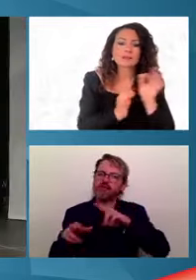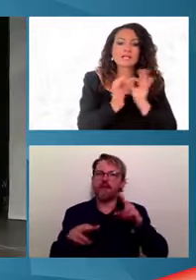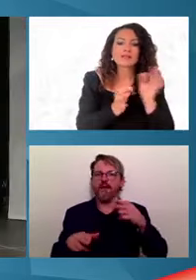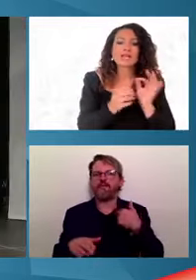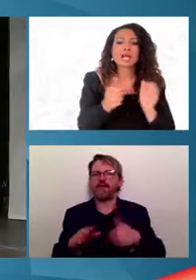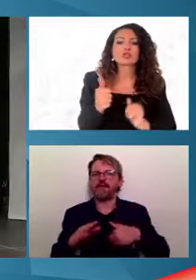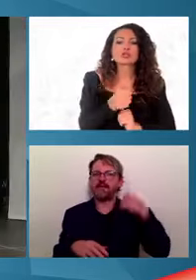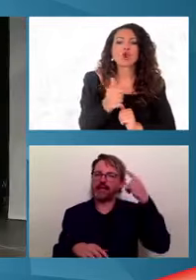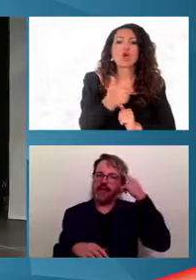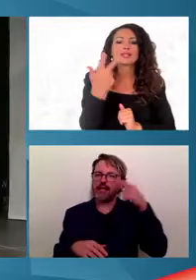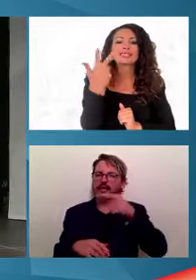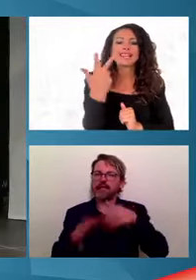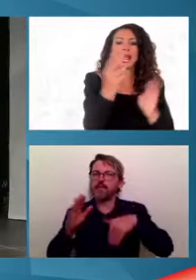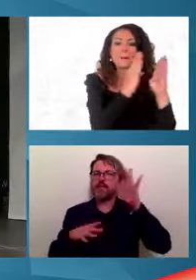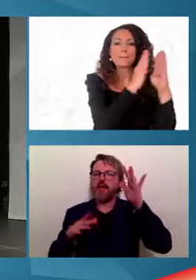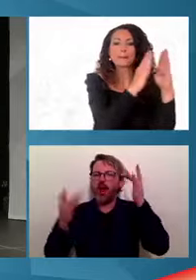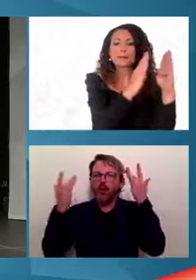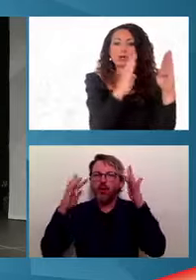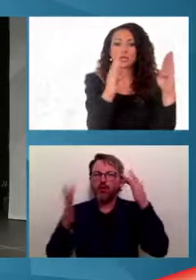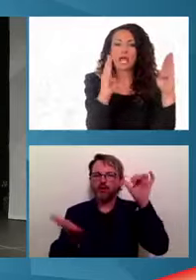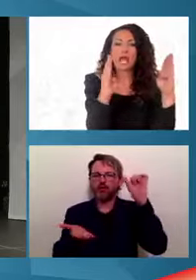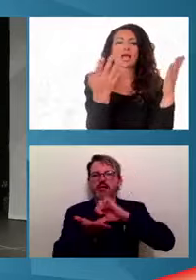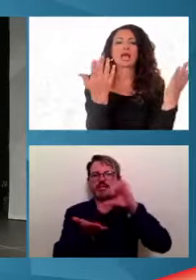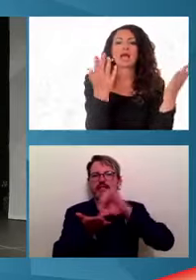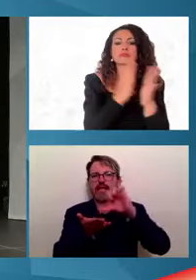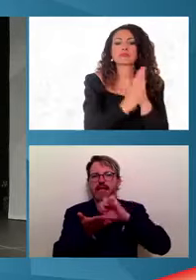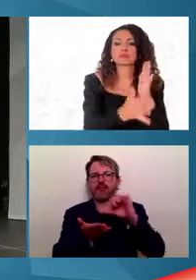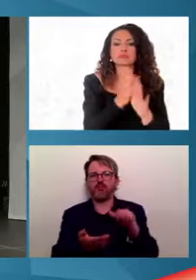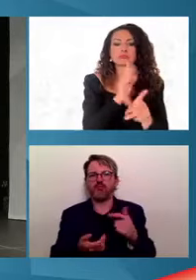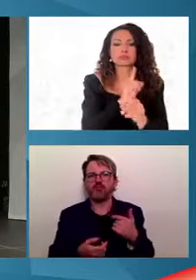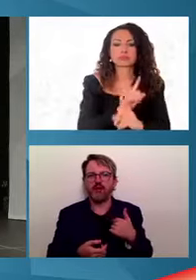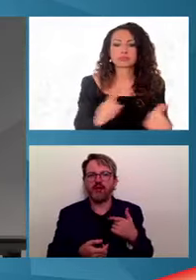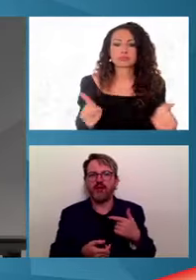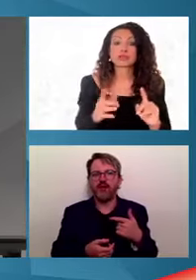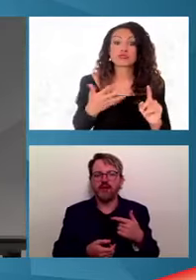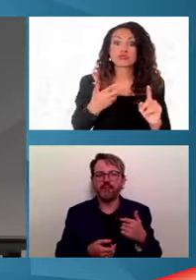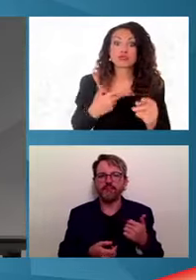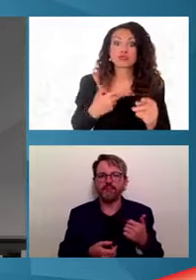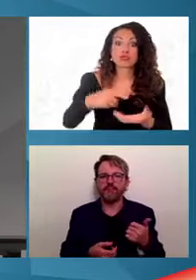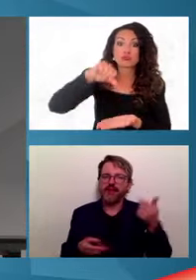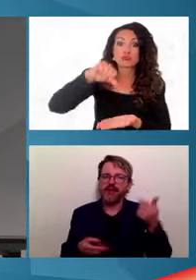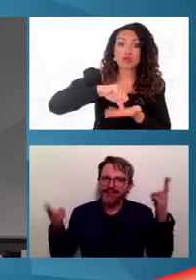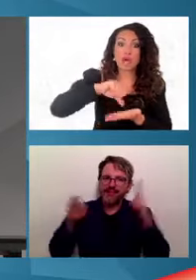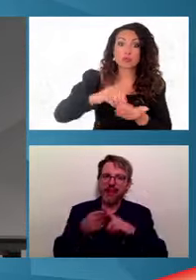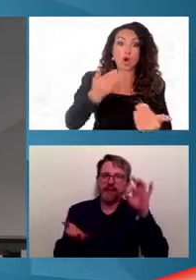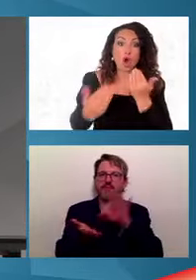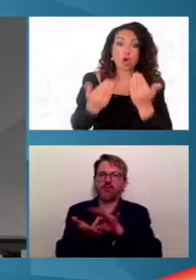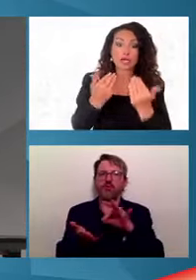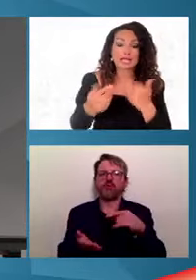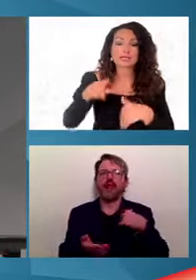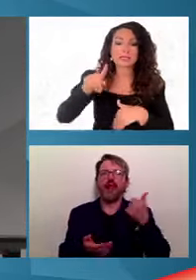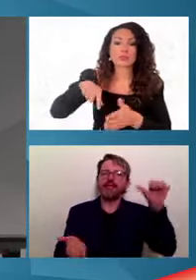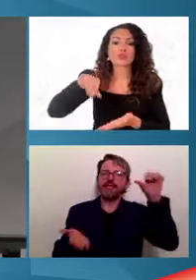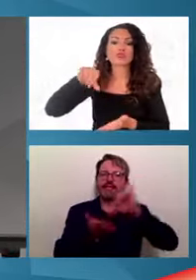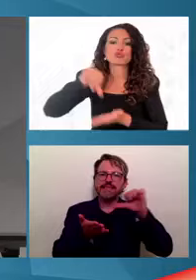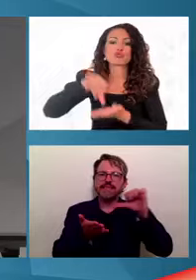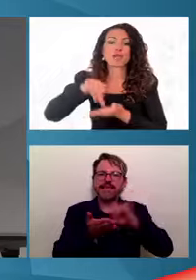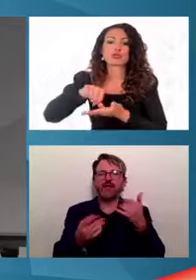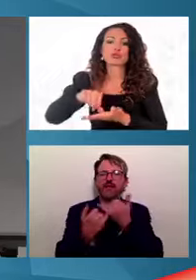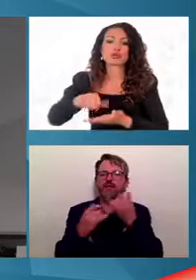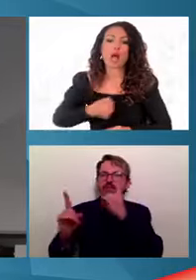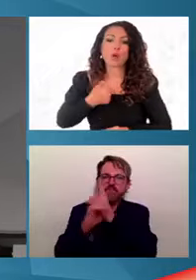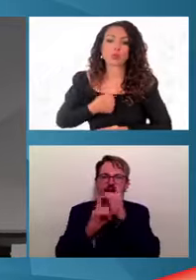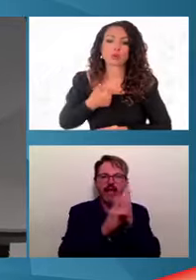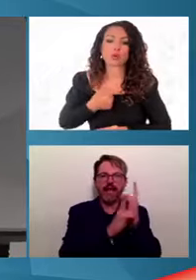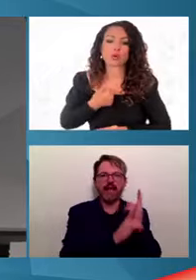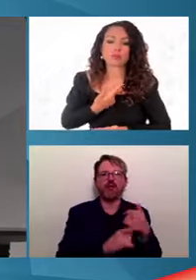centri congressi, dei giovani, dei gruppi linguistici che si avvicinano, ma ci sarà anche un centro dell'autonomia. il presidente ci teneva tanto.